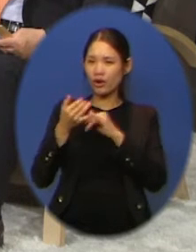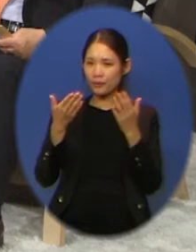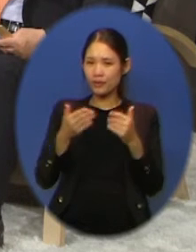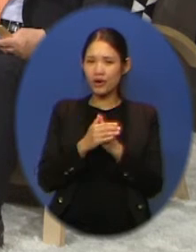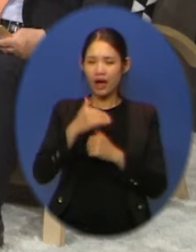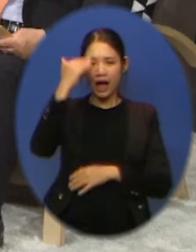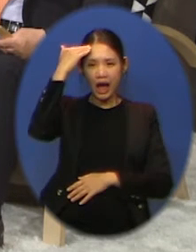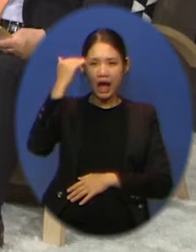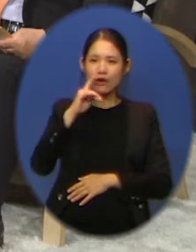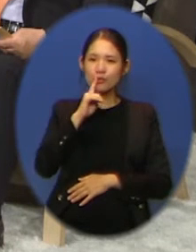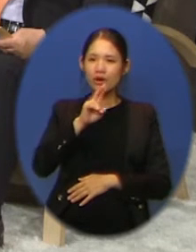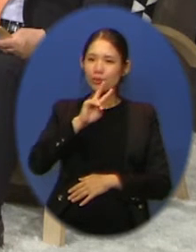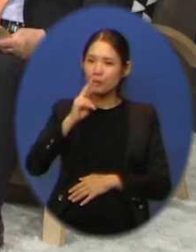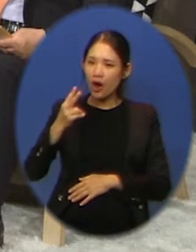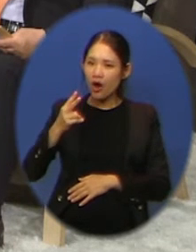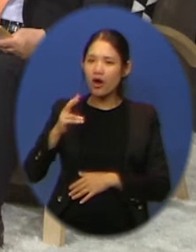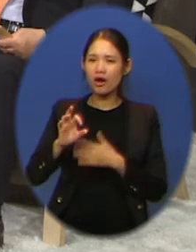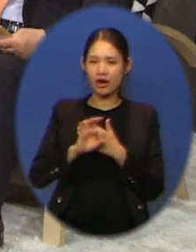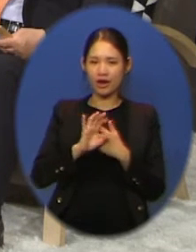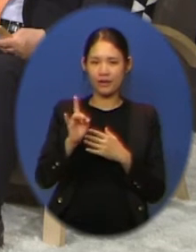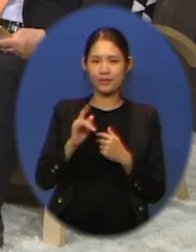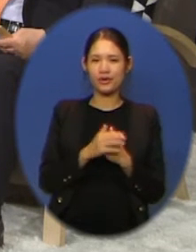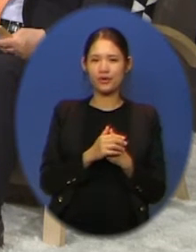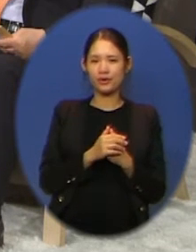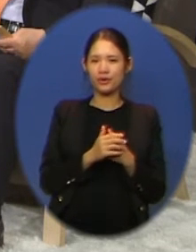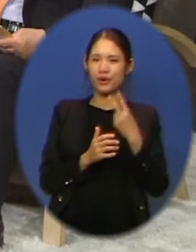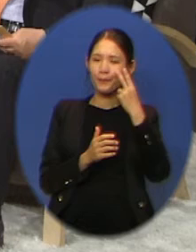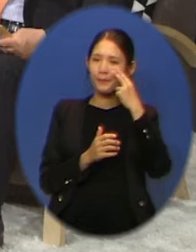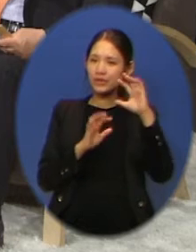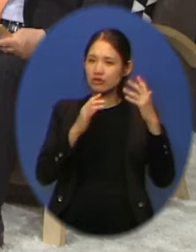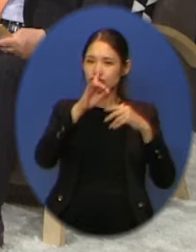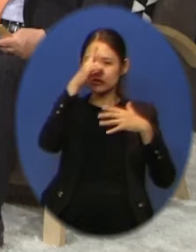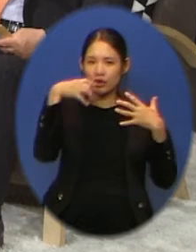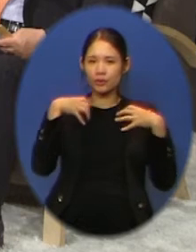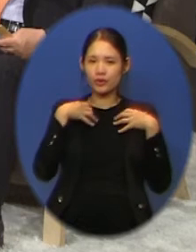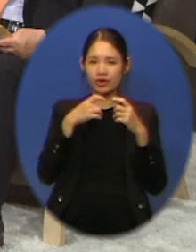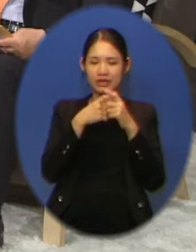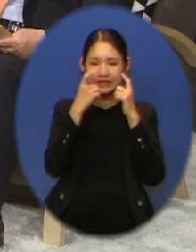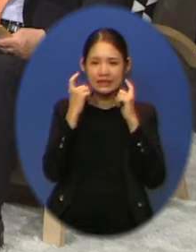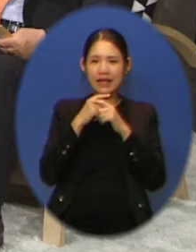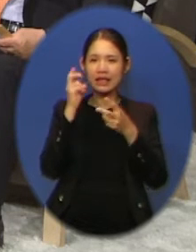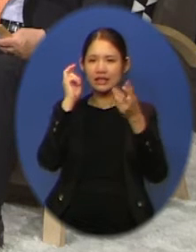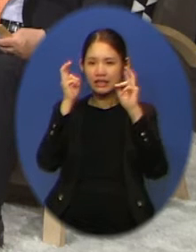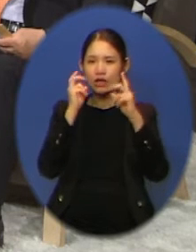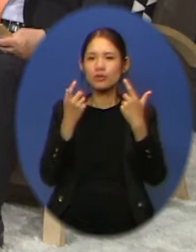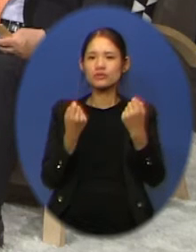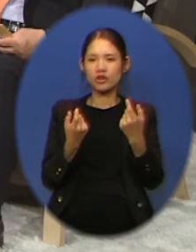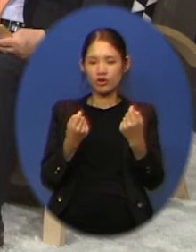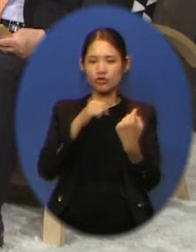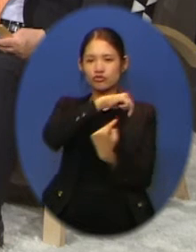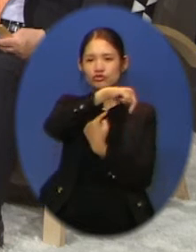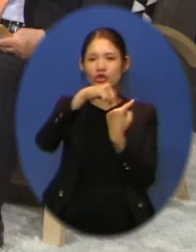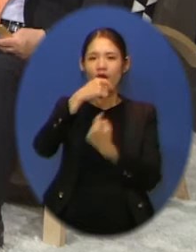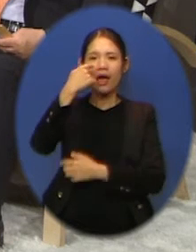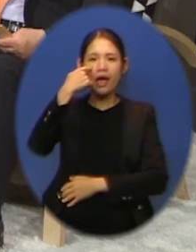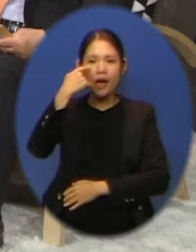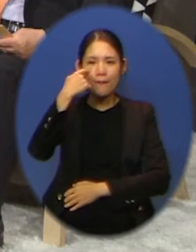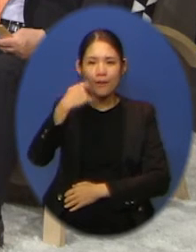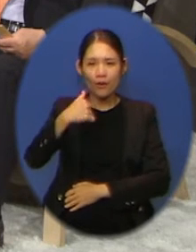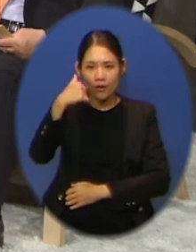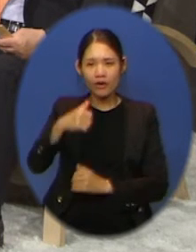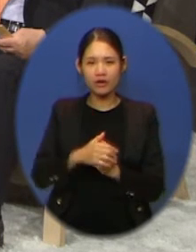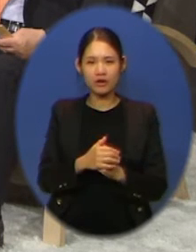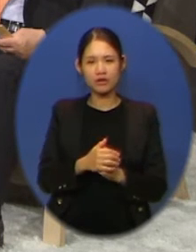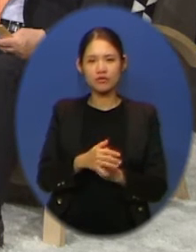한국말로 번역하자면은 미국 정부도 개인 기업 같이 운영하자 그랬습니다. 돈이